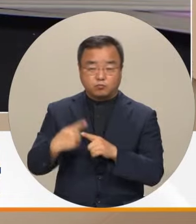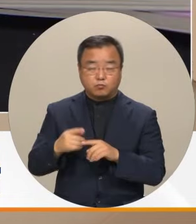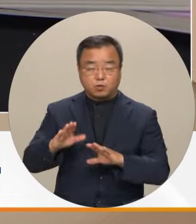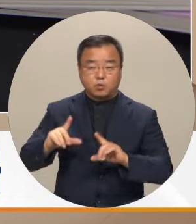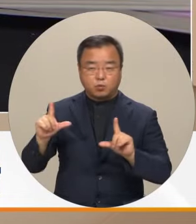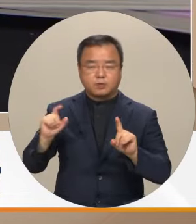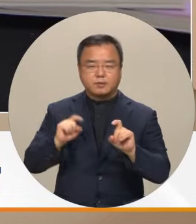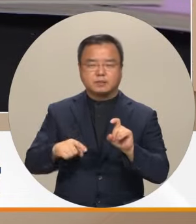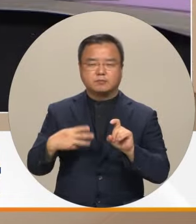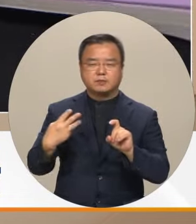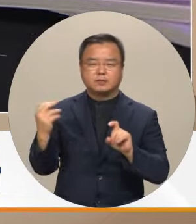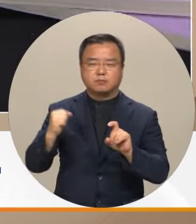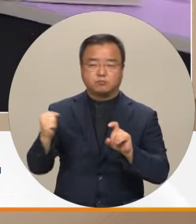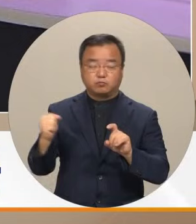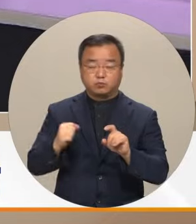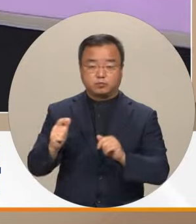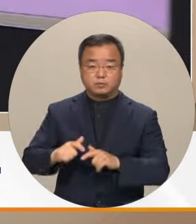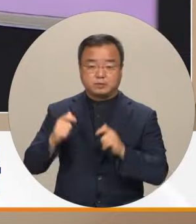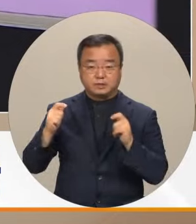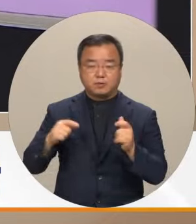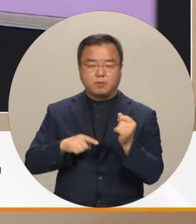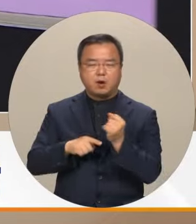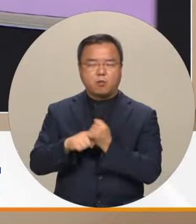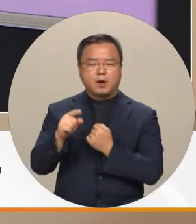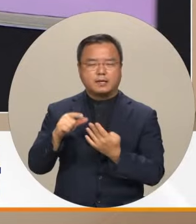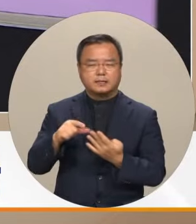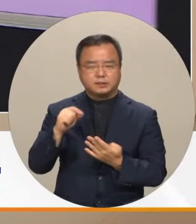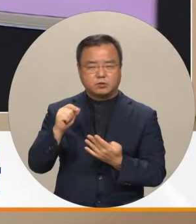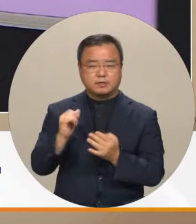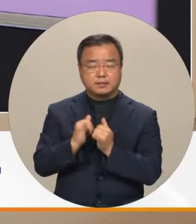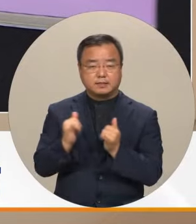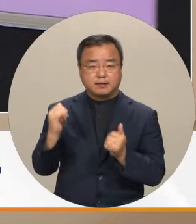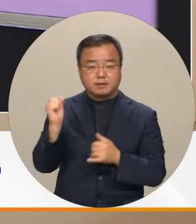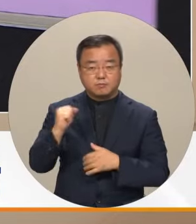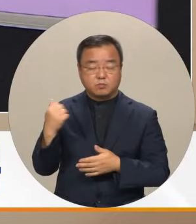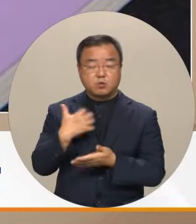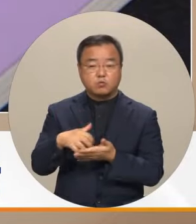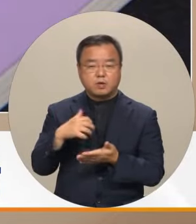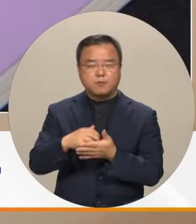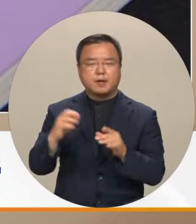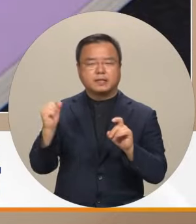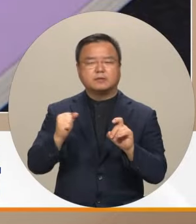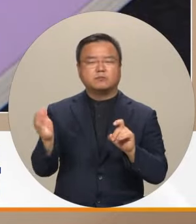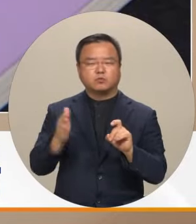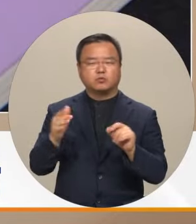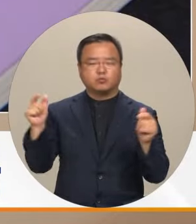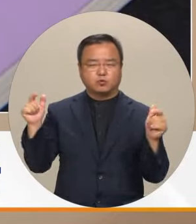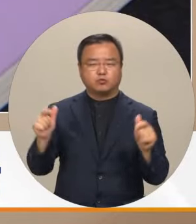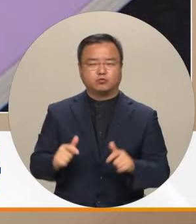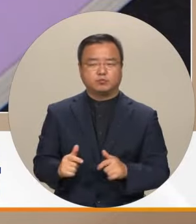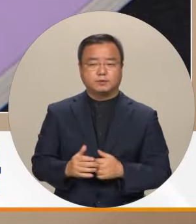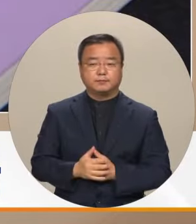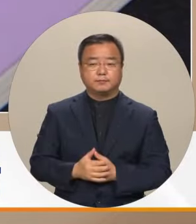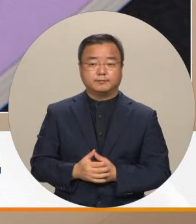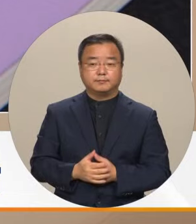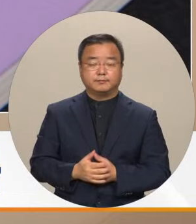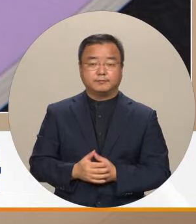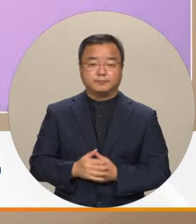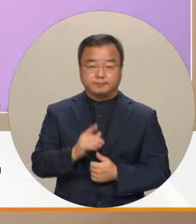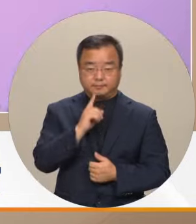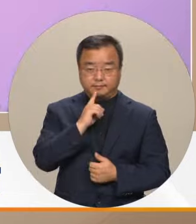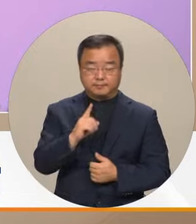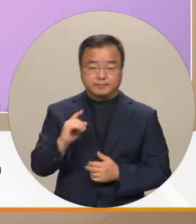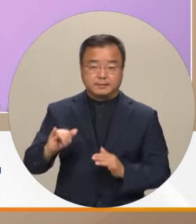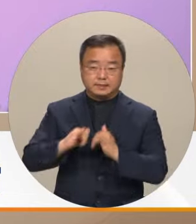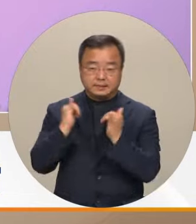10.3% 증가하면서 과학 선택자의 비율이 거의 10% 정도 어 줄어들었다는 특징이 있습니다 이른바